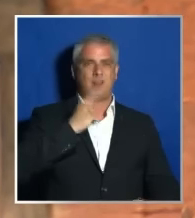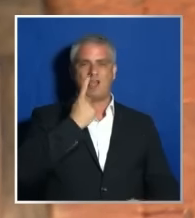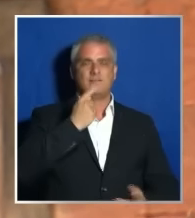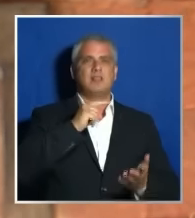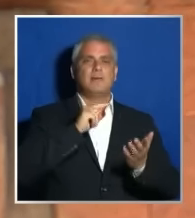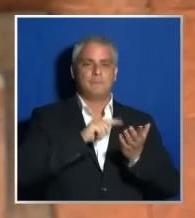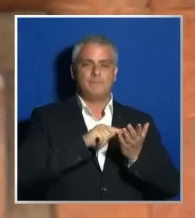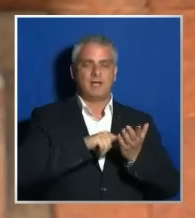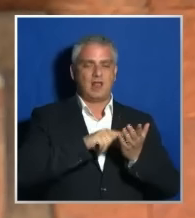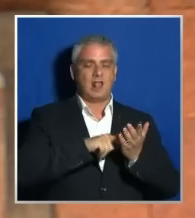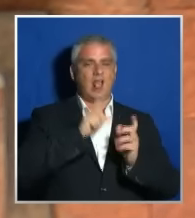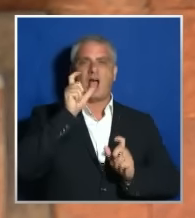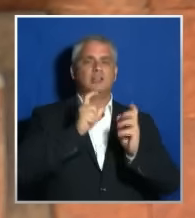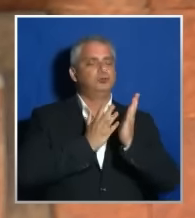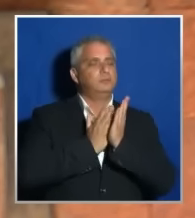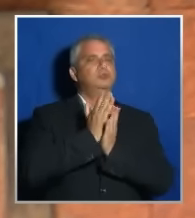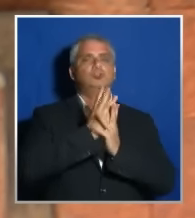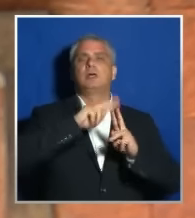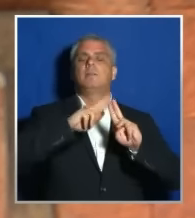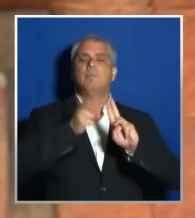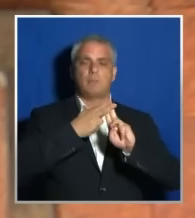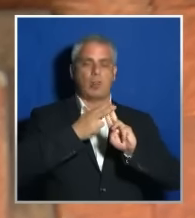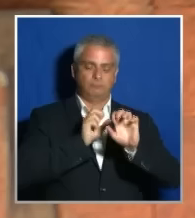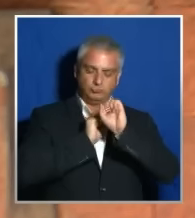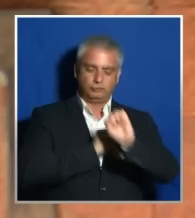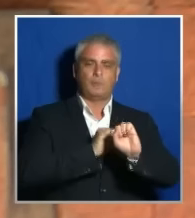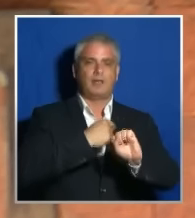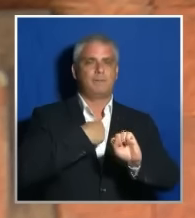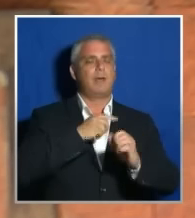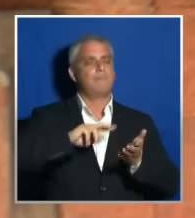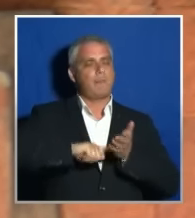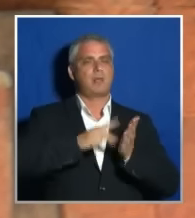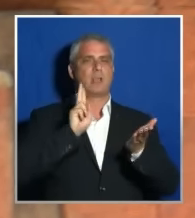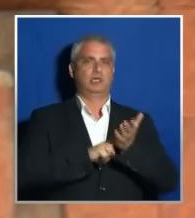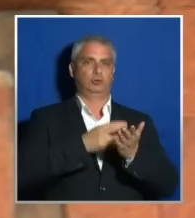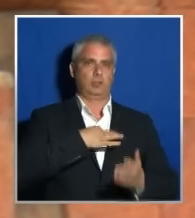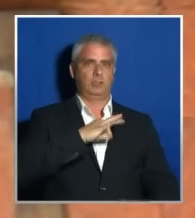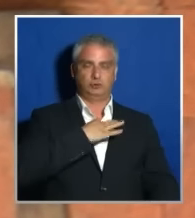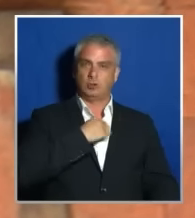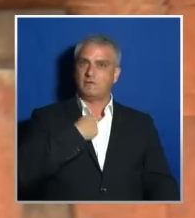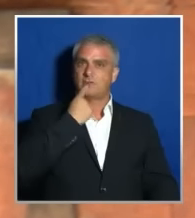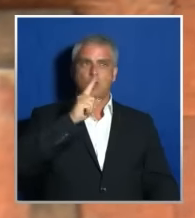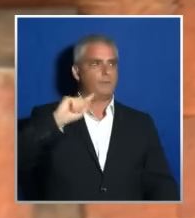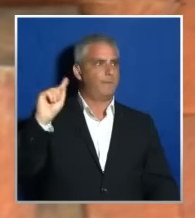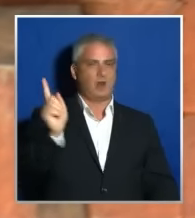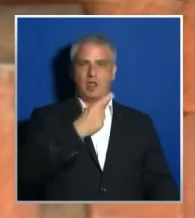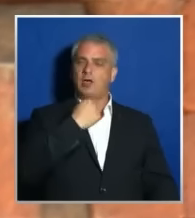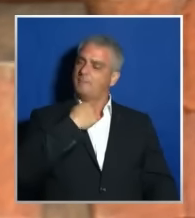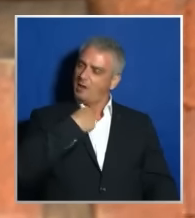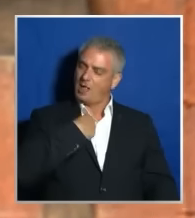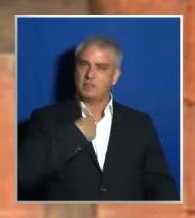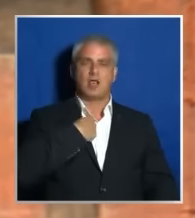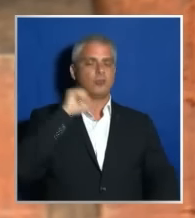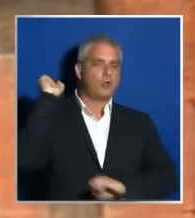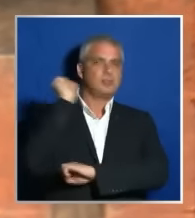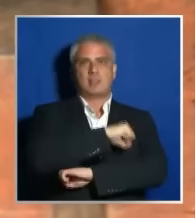because countless decent people around the world support our just cause. And I say to you, we will